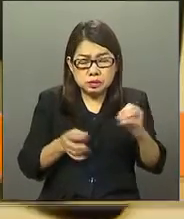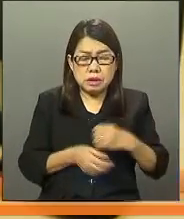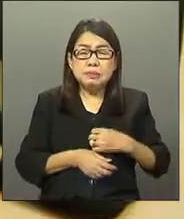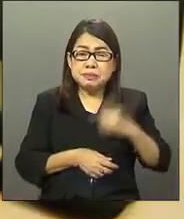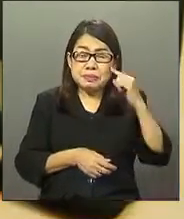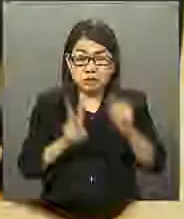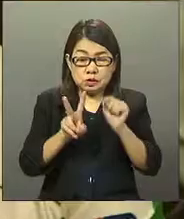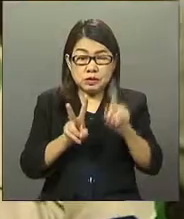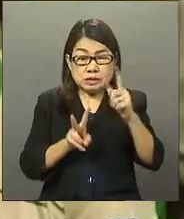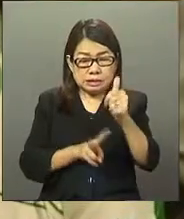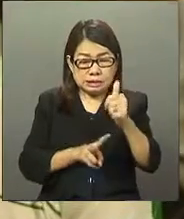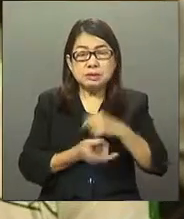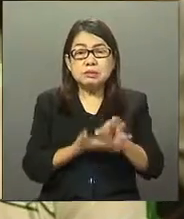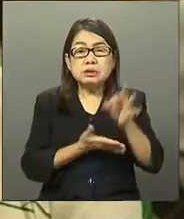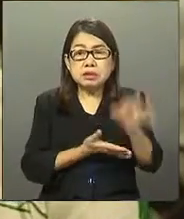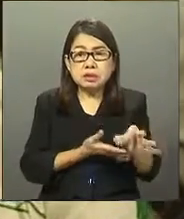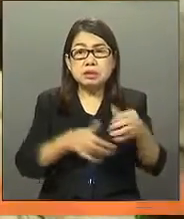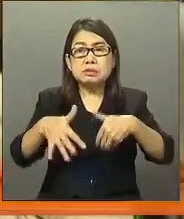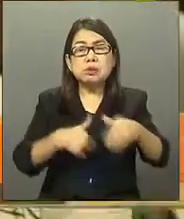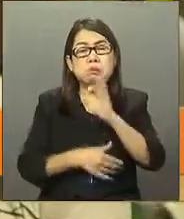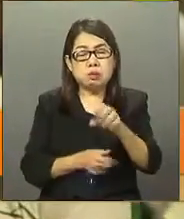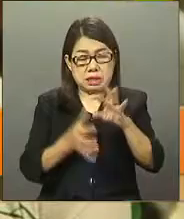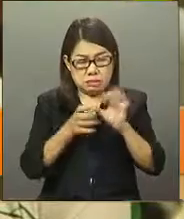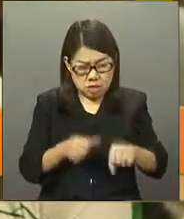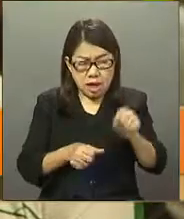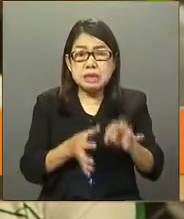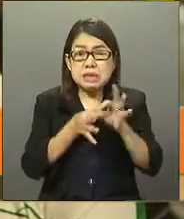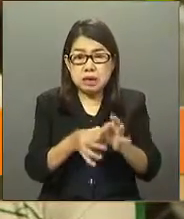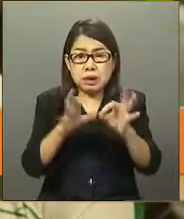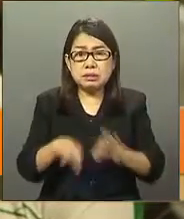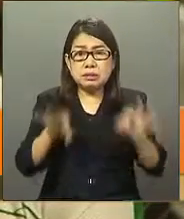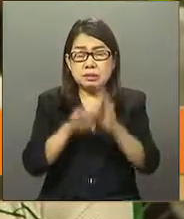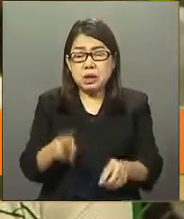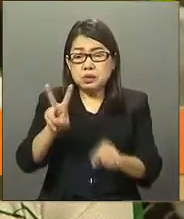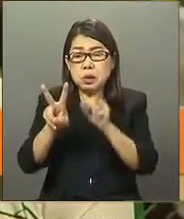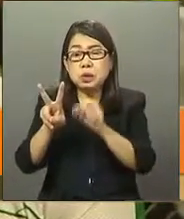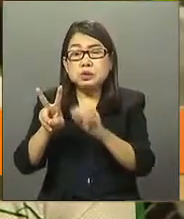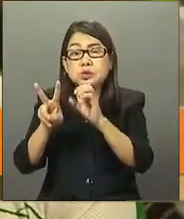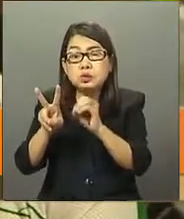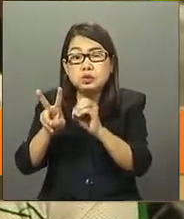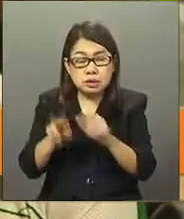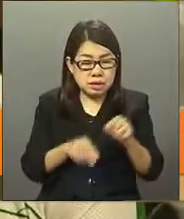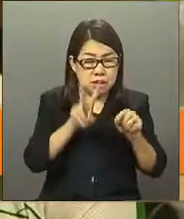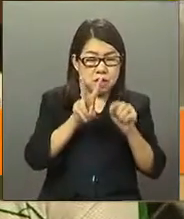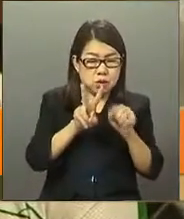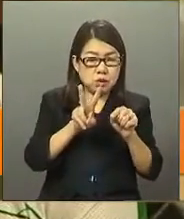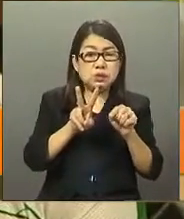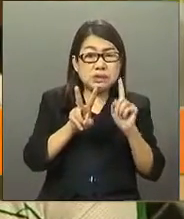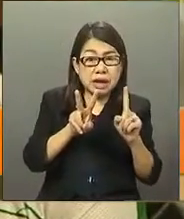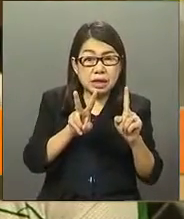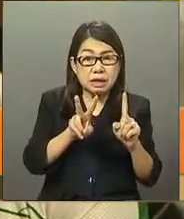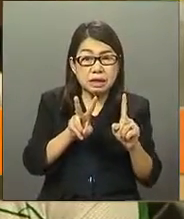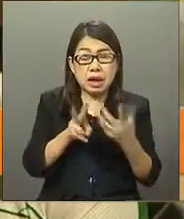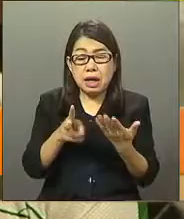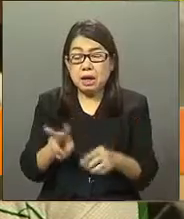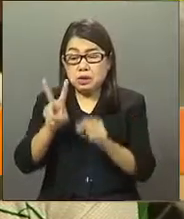้มีส่วนด้วยครับมีส่วนสำคัญเลยครับเพราะว่าค่า 2.0 3.1 เนี่ยมันแตกต่างกับเทคโนโลยีในการผลิตตัว 2.0 เนี่ยอย่